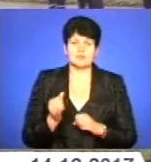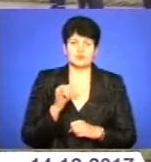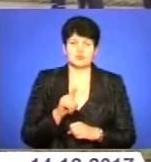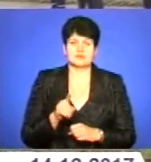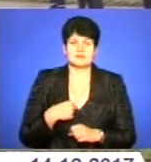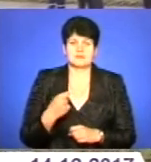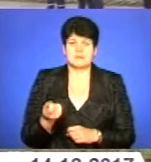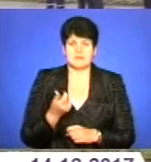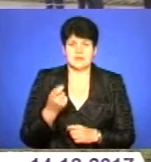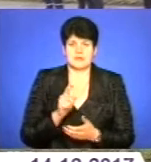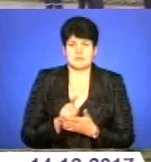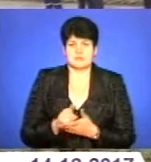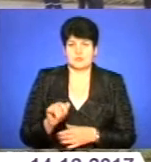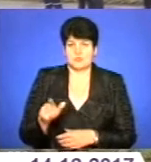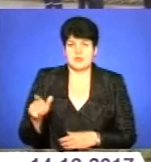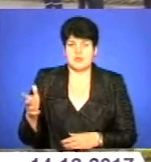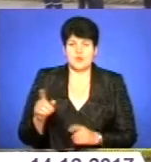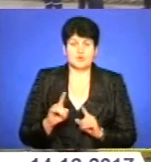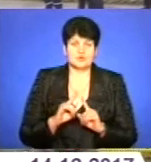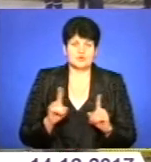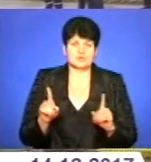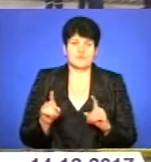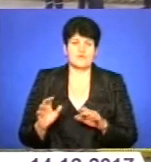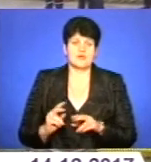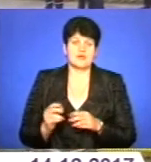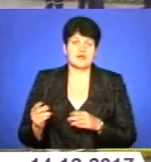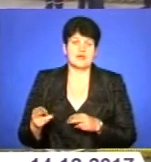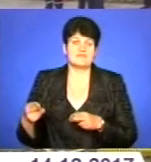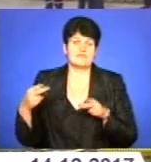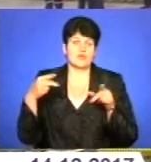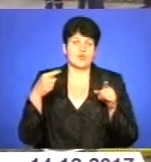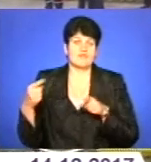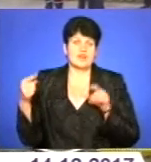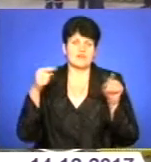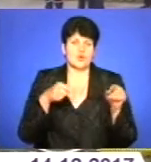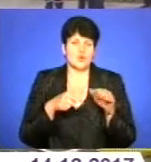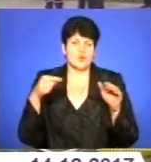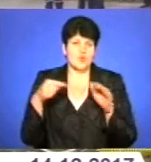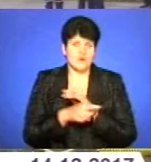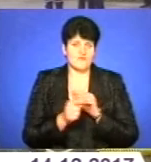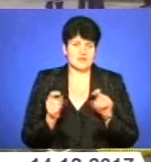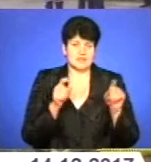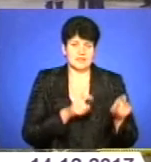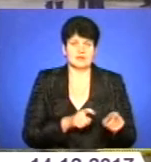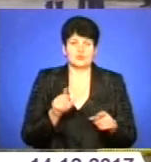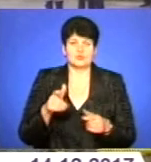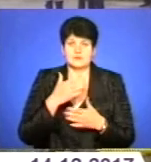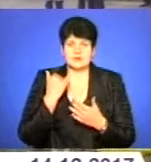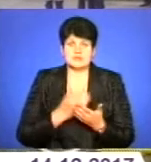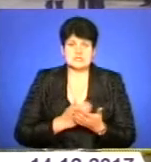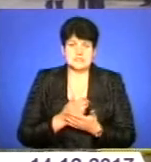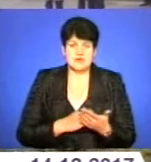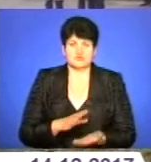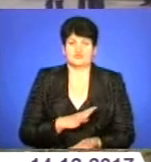невеликі пенсії в людей, особливо евакуйованих, особливо прип'ячан. Люди, знаєте, стажу не мають, бо такі роки були.